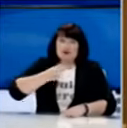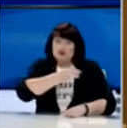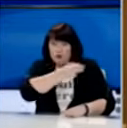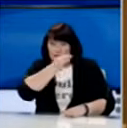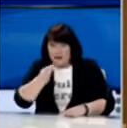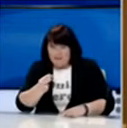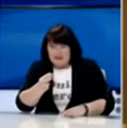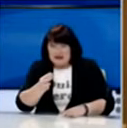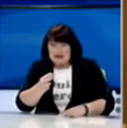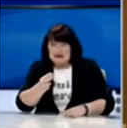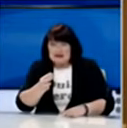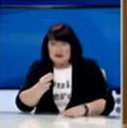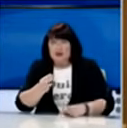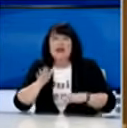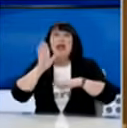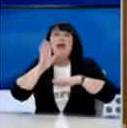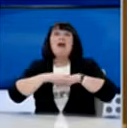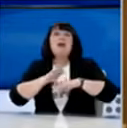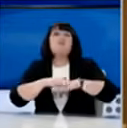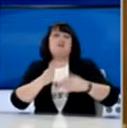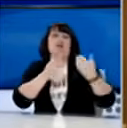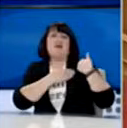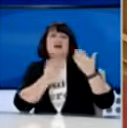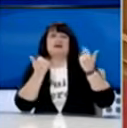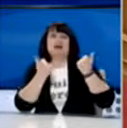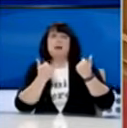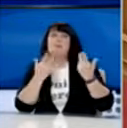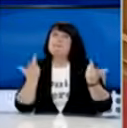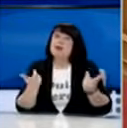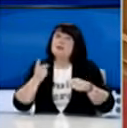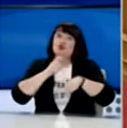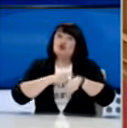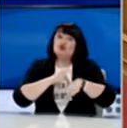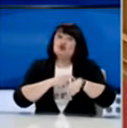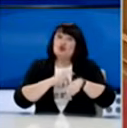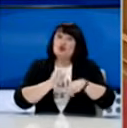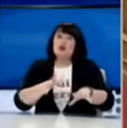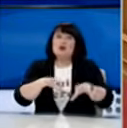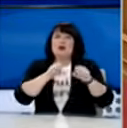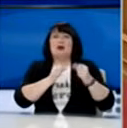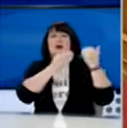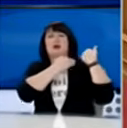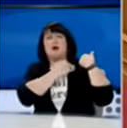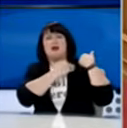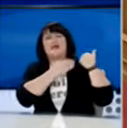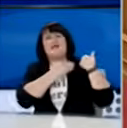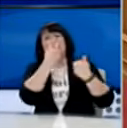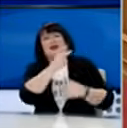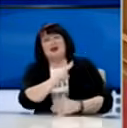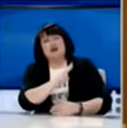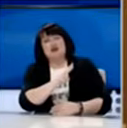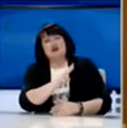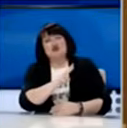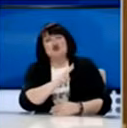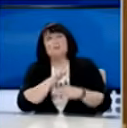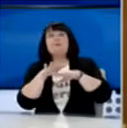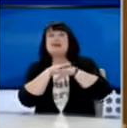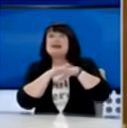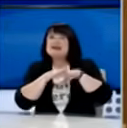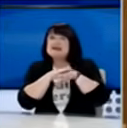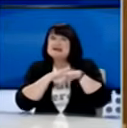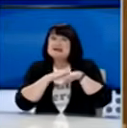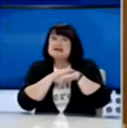πείτε ότι δεν υπάρχουν ευθύνες, μήπως είναι η ώρα να αναλάβετε αυτές τις ευθύνες και η συγγνώμη